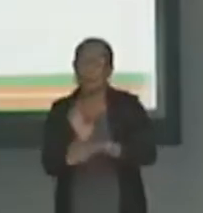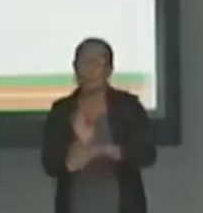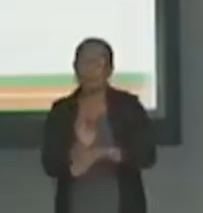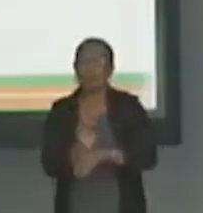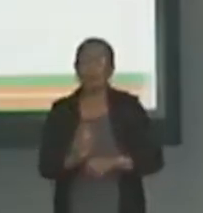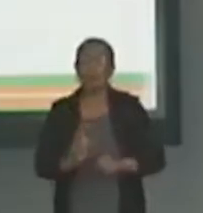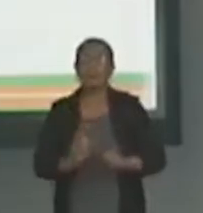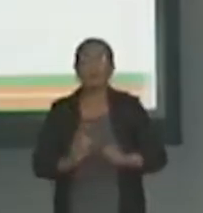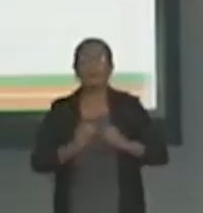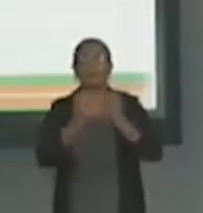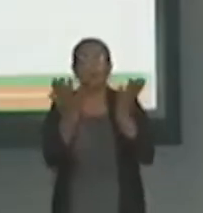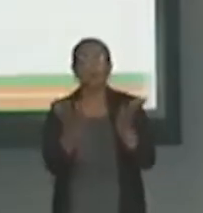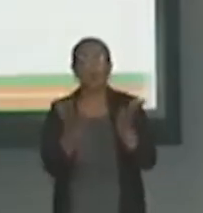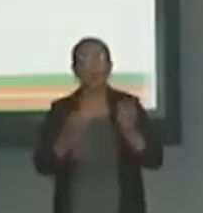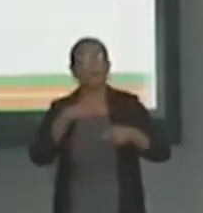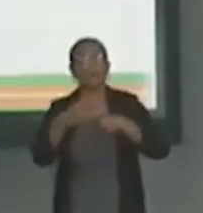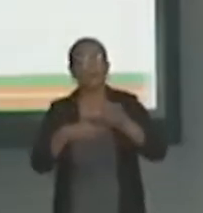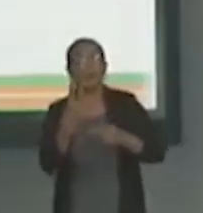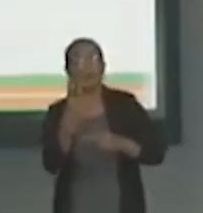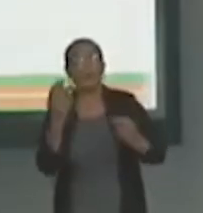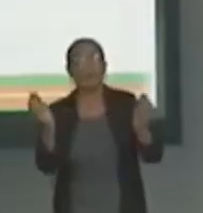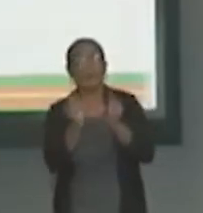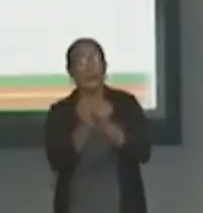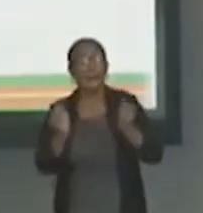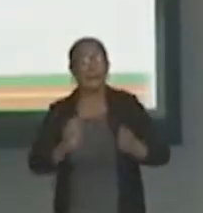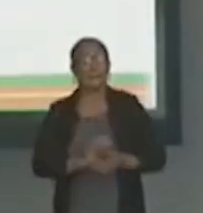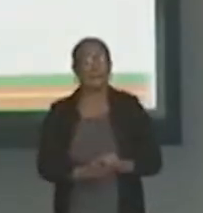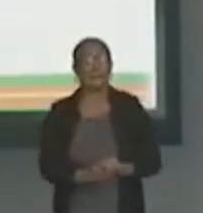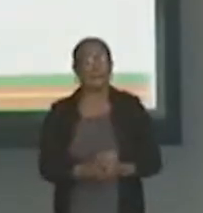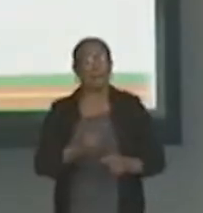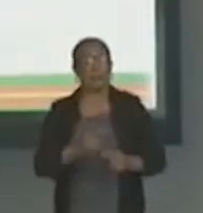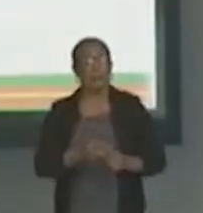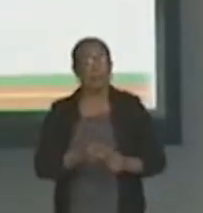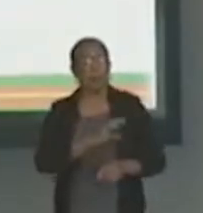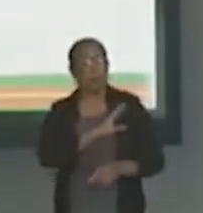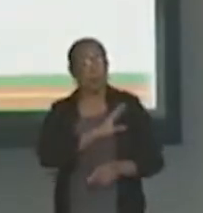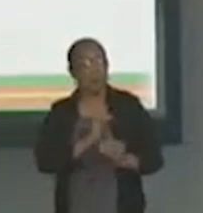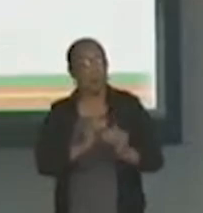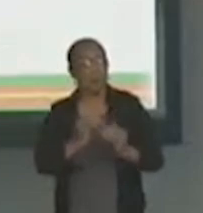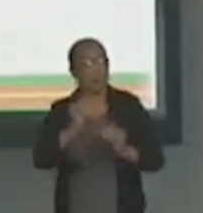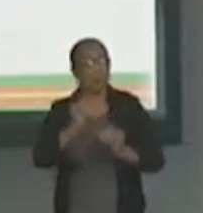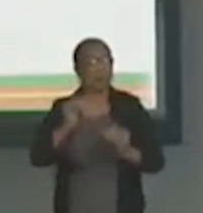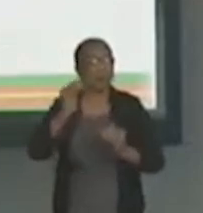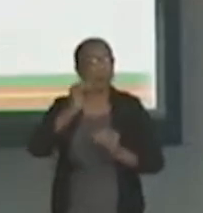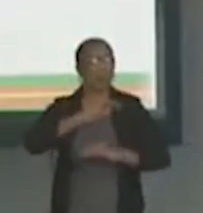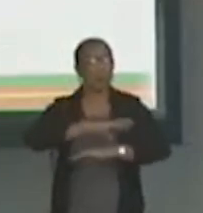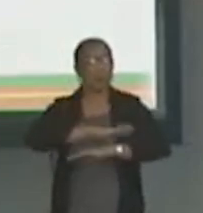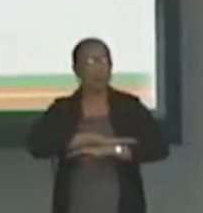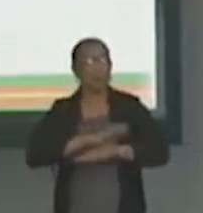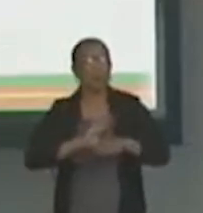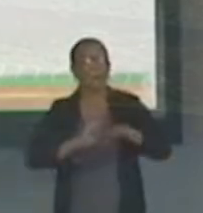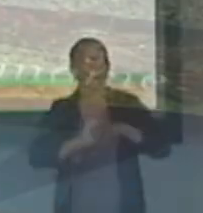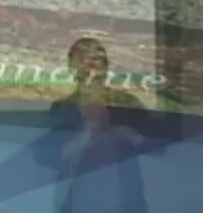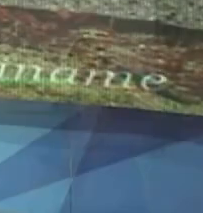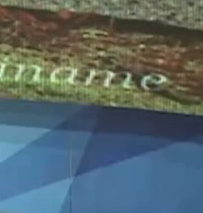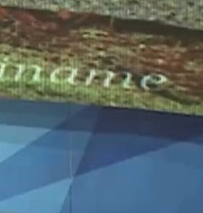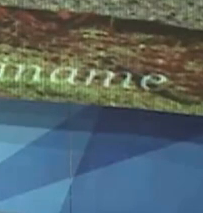ingezet, is er een proces van twee jaren. En zeker nog langer. Waarin was de scholen begeleiden.